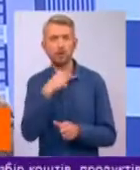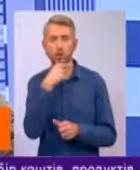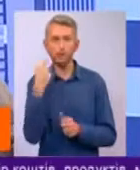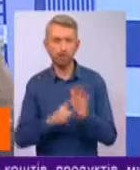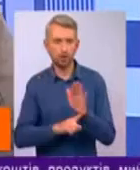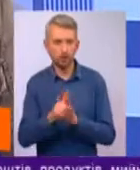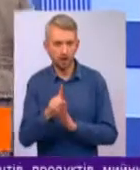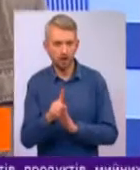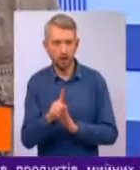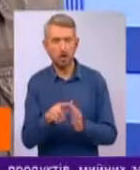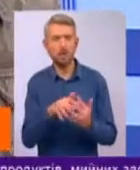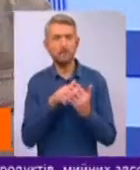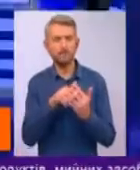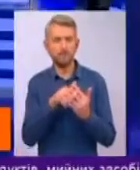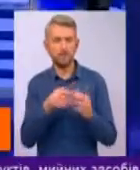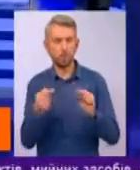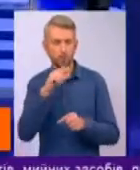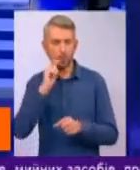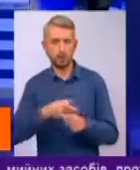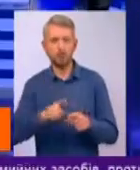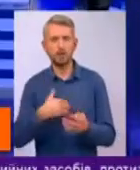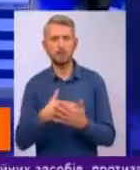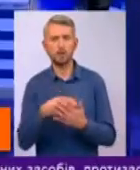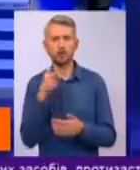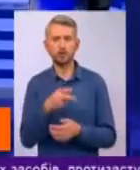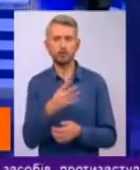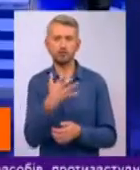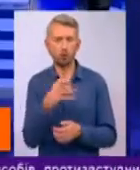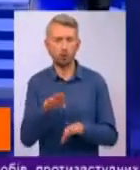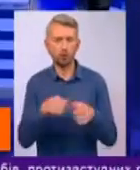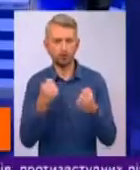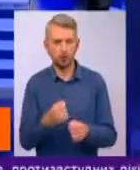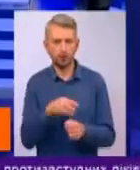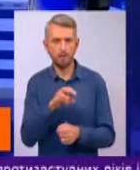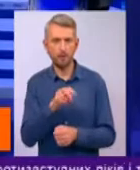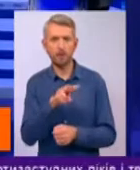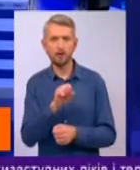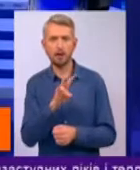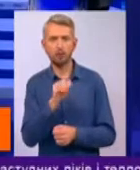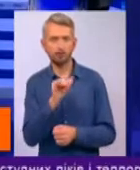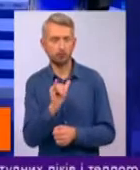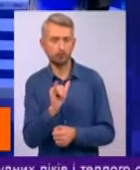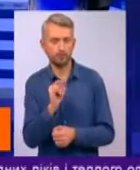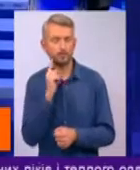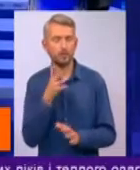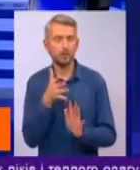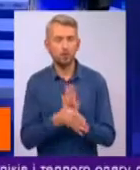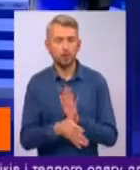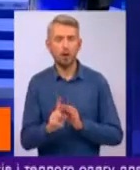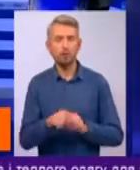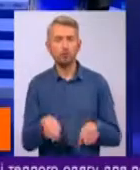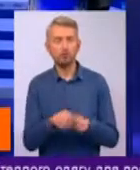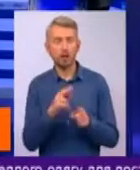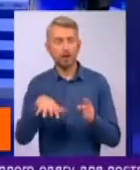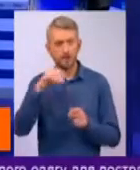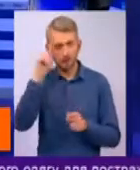почала вже військову агресію проти України. Це близько 2,5 тисяч тонн цього меланжу. І зрозуміло, що так як всі